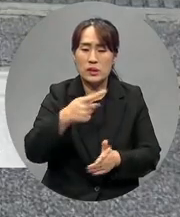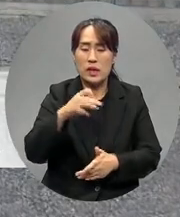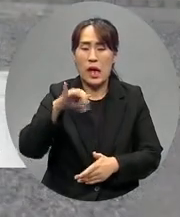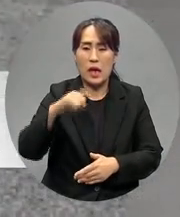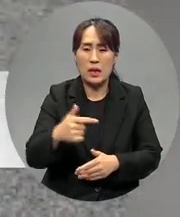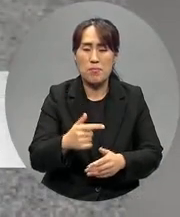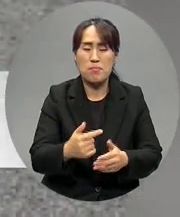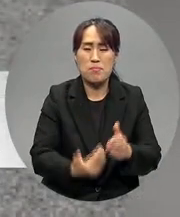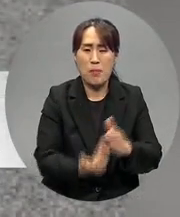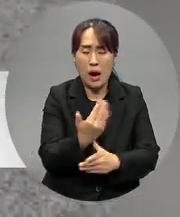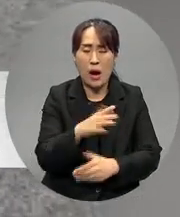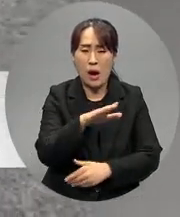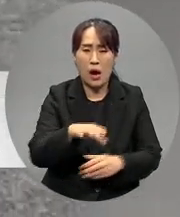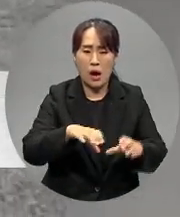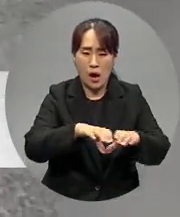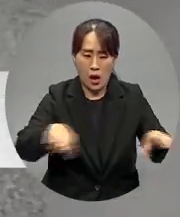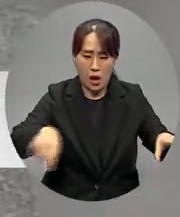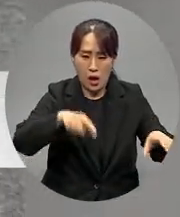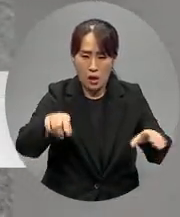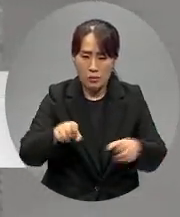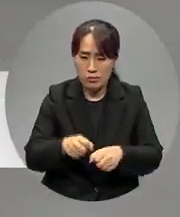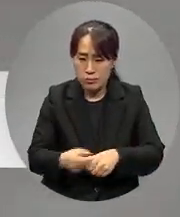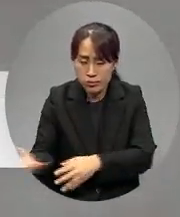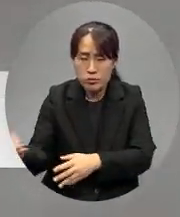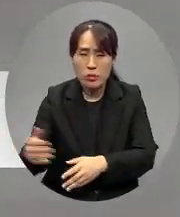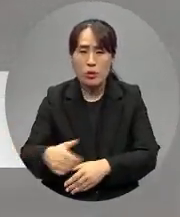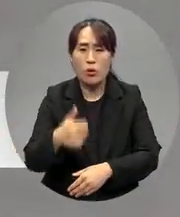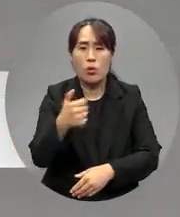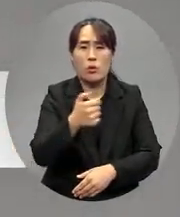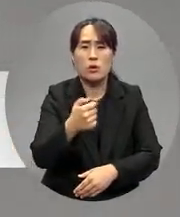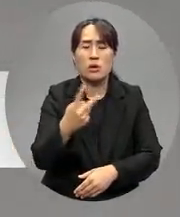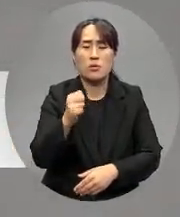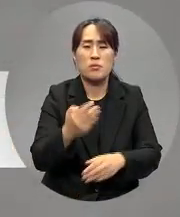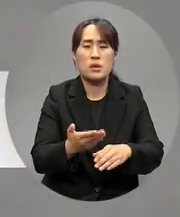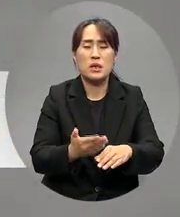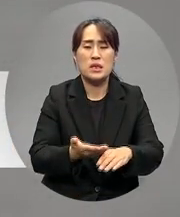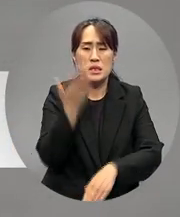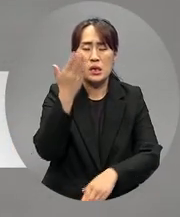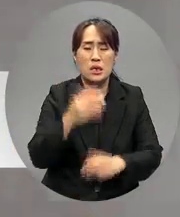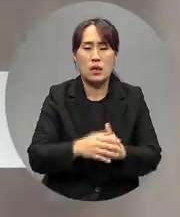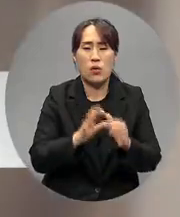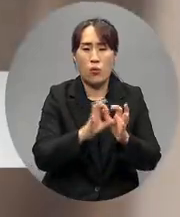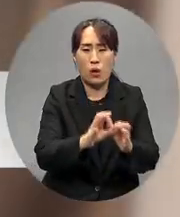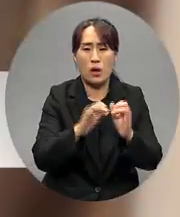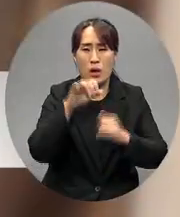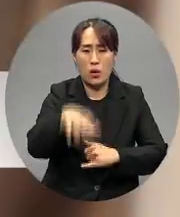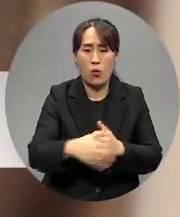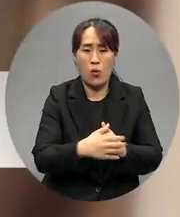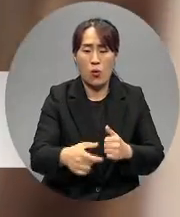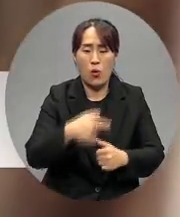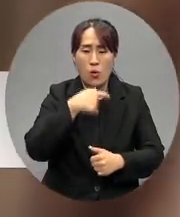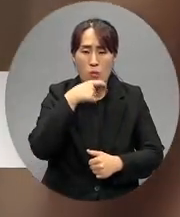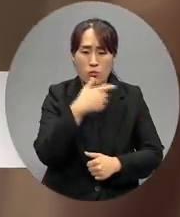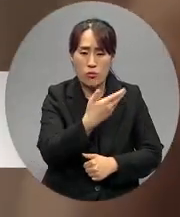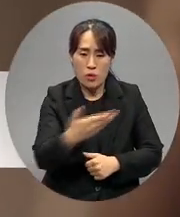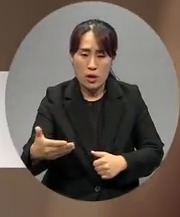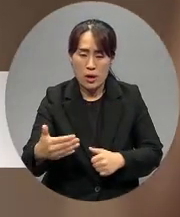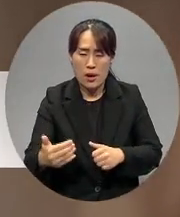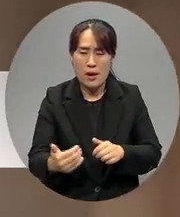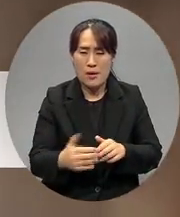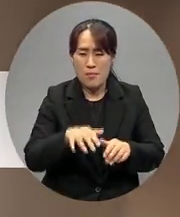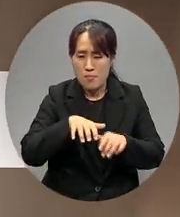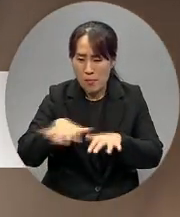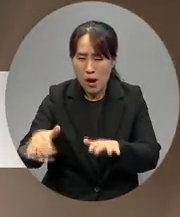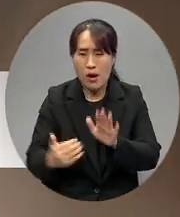누출됐습니다. 우수관로를 통해 누출된 양은 50kg 이상으로 관계 당국은 하천으로 흘러가지 않도록